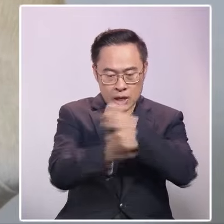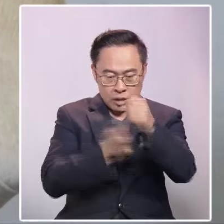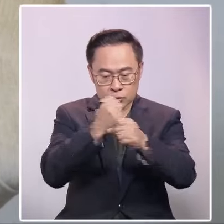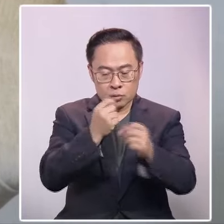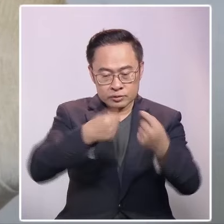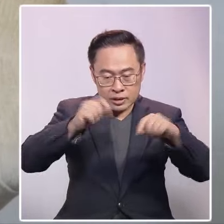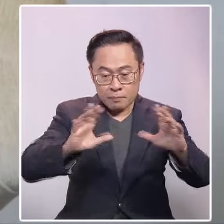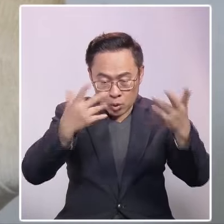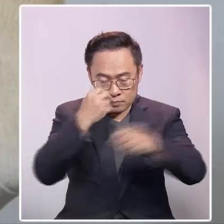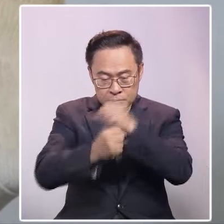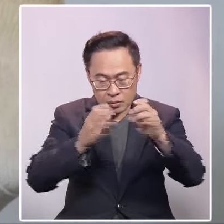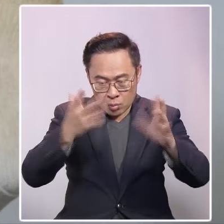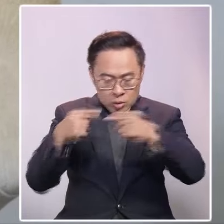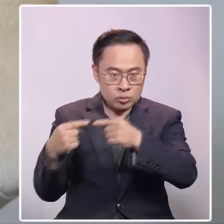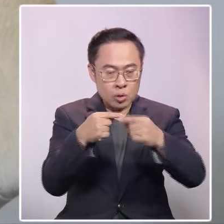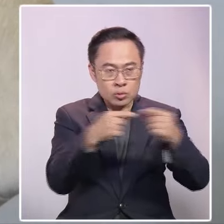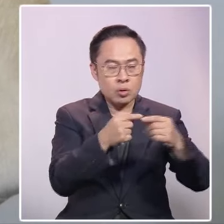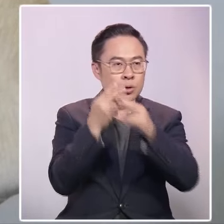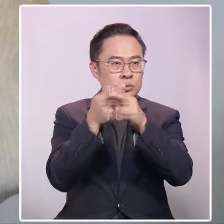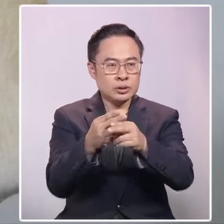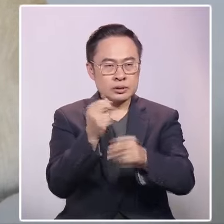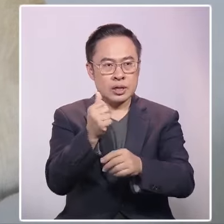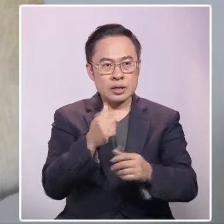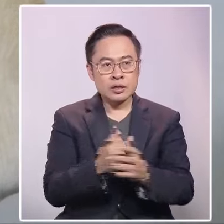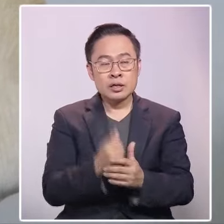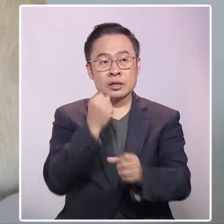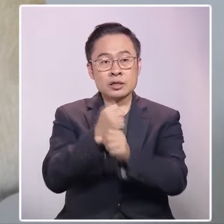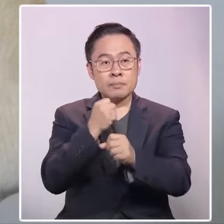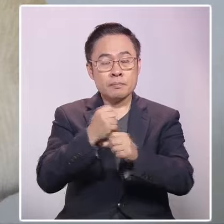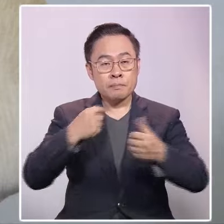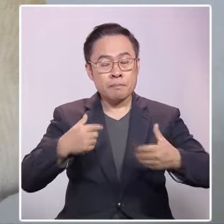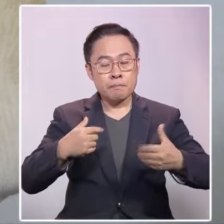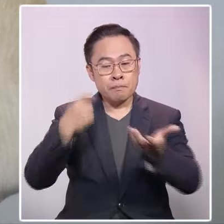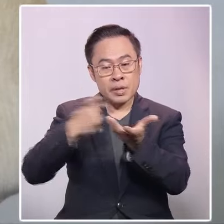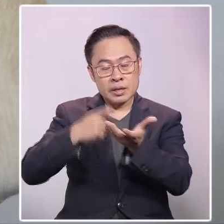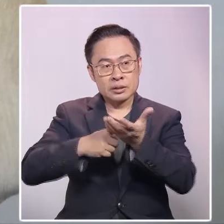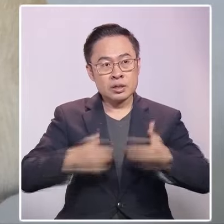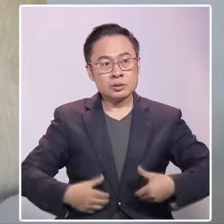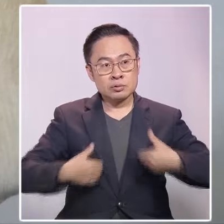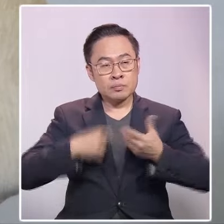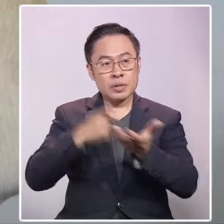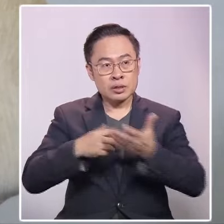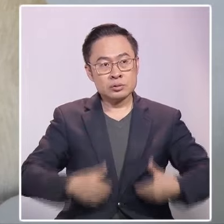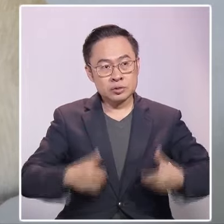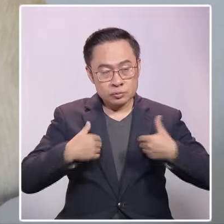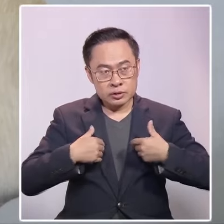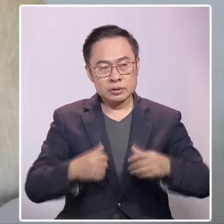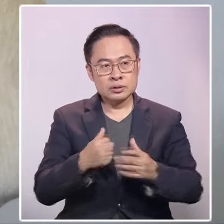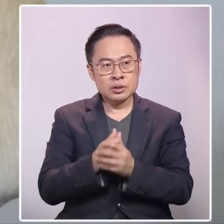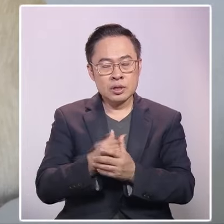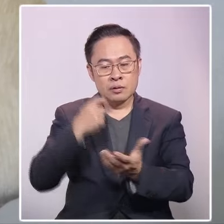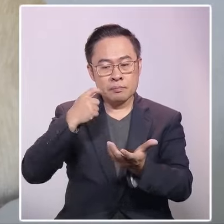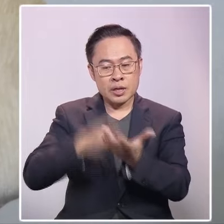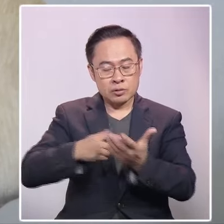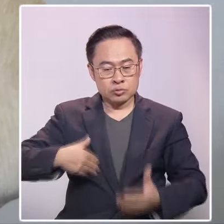ครับเอ่อถ้าทำประกันภัยถ้าทำประกันชีวิตไว้สัญญาหลักคุ้มครองไปขนาดไหนสัญญา